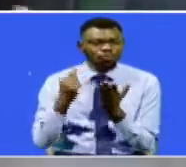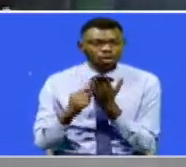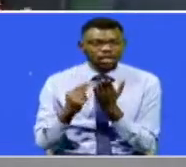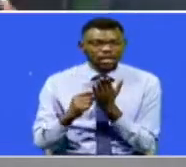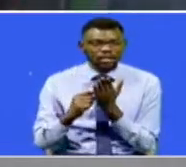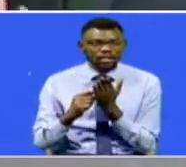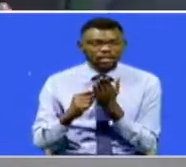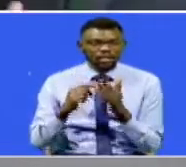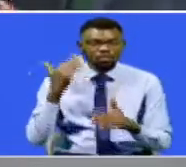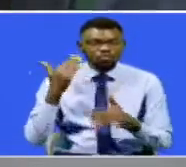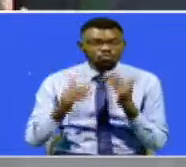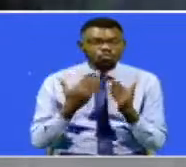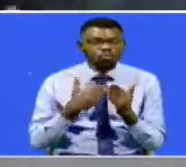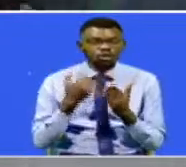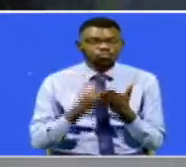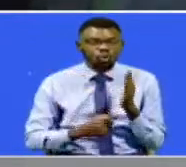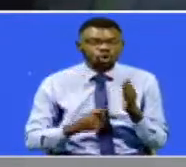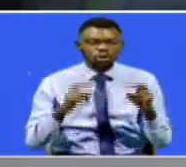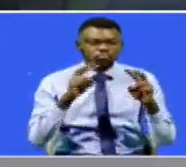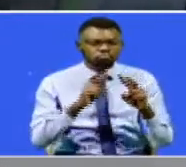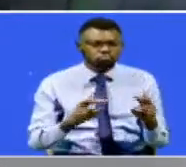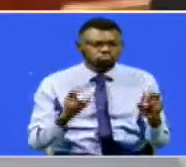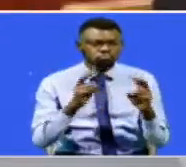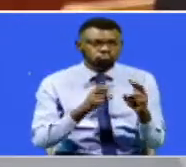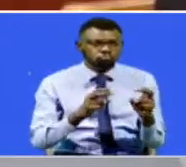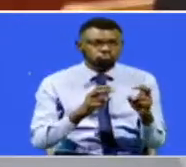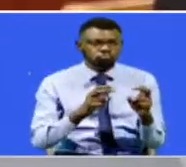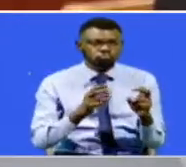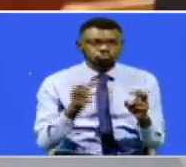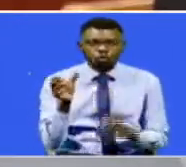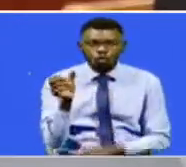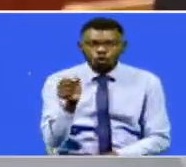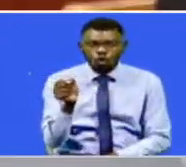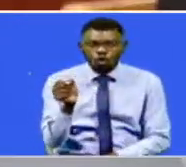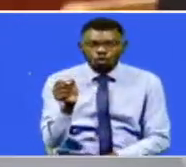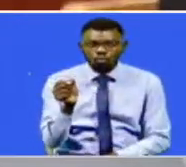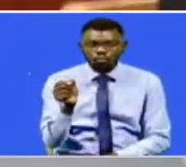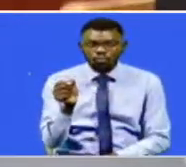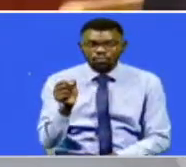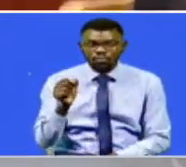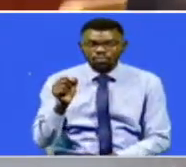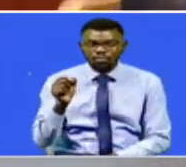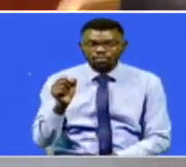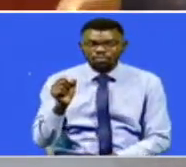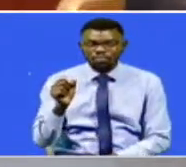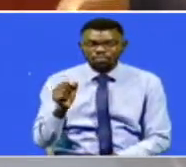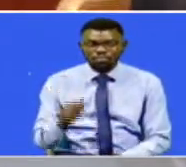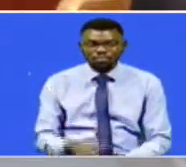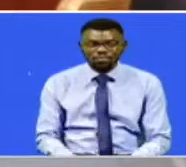amri ya kusitishwa kwa uchunguzi na mamlaka ambayo inatathmini uhalali wa vyeti nchini Uganda.